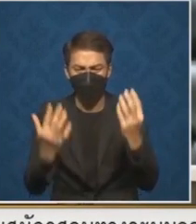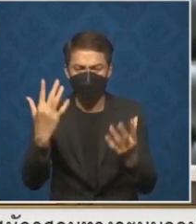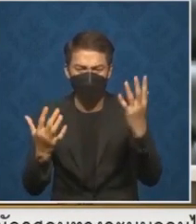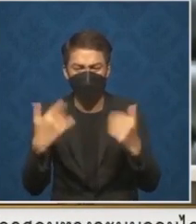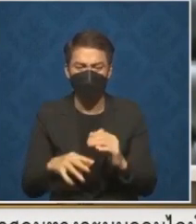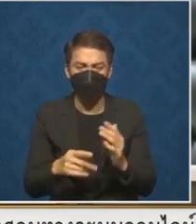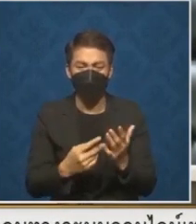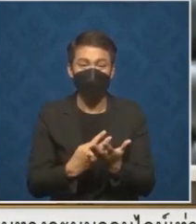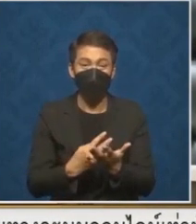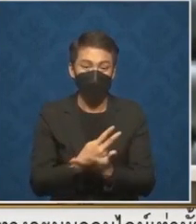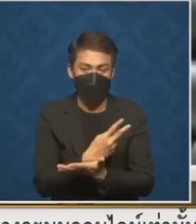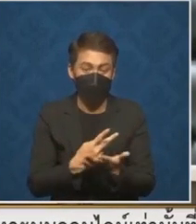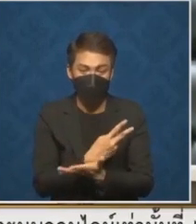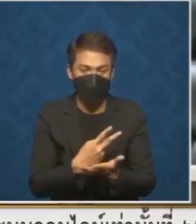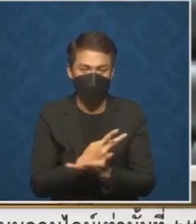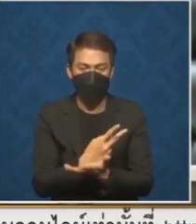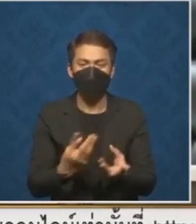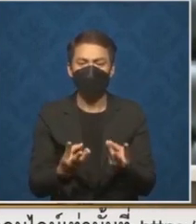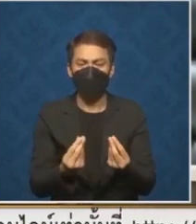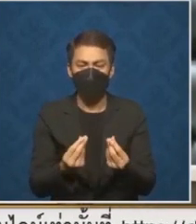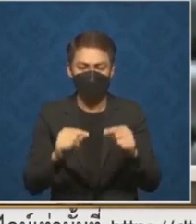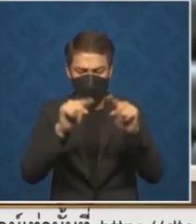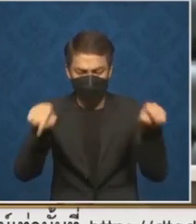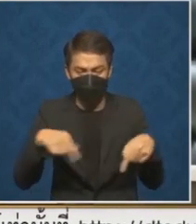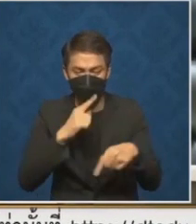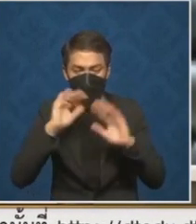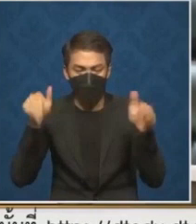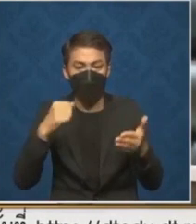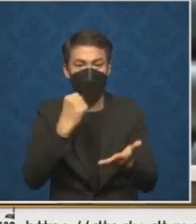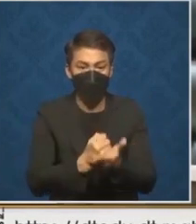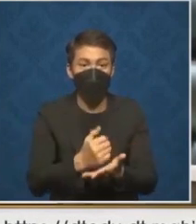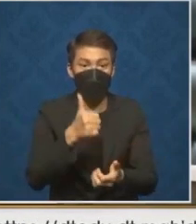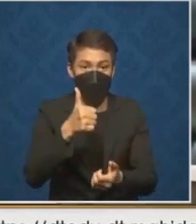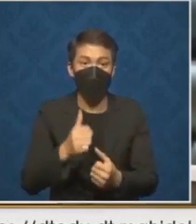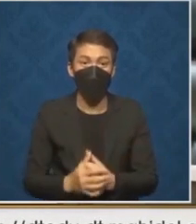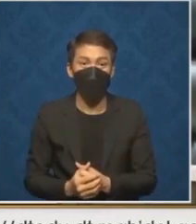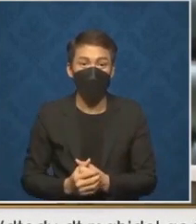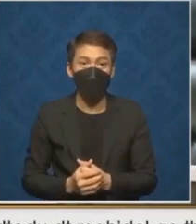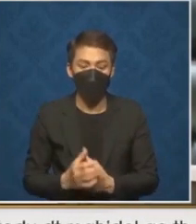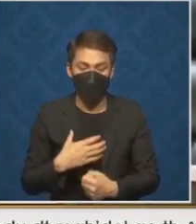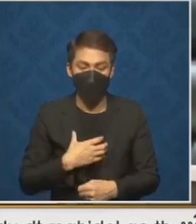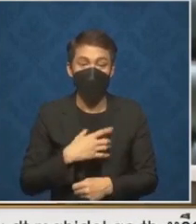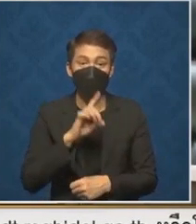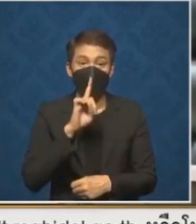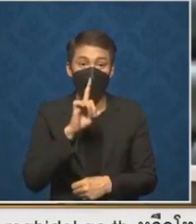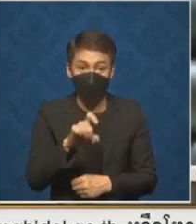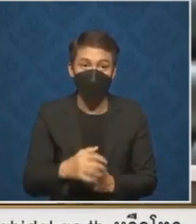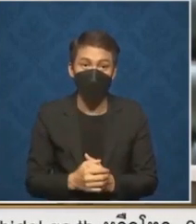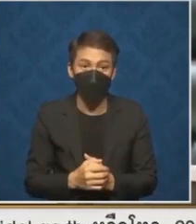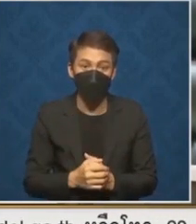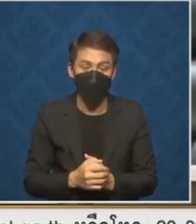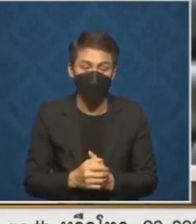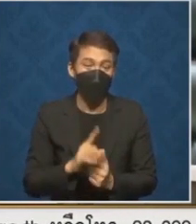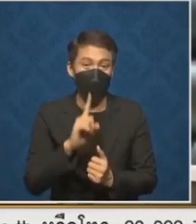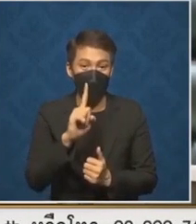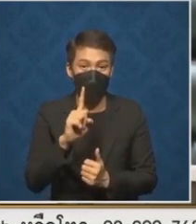เมืองการอาจะเป็นออกฉโนต์ได้ยกตัอย่างนะ Ast İันั้นผมกเลยอยากกัถามว่าวันแ็ปที่ทาน pigment packs